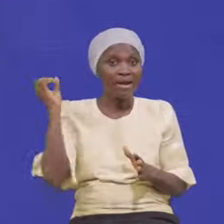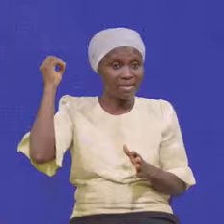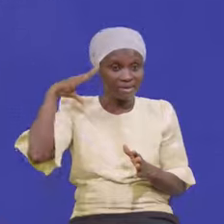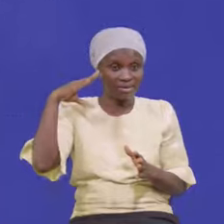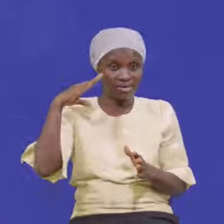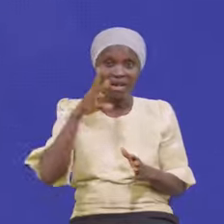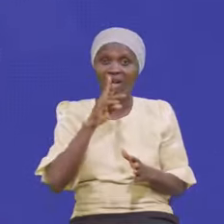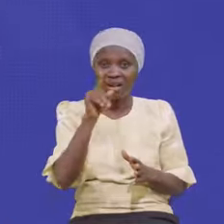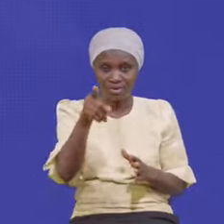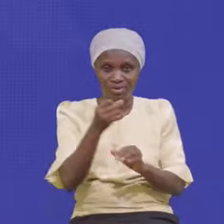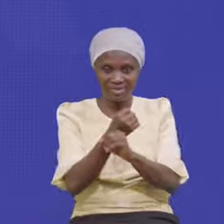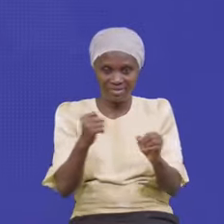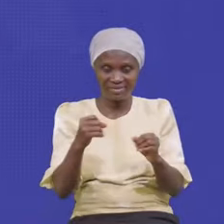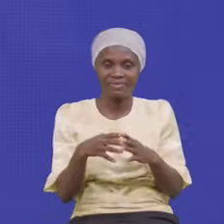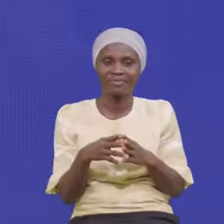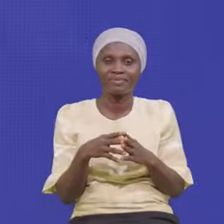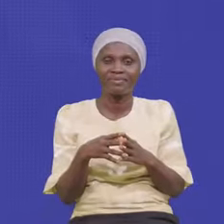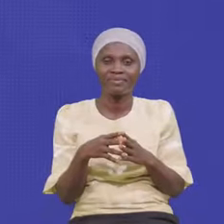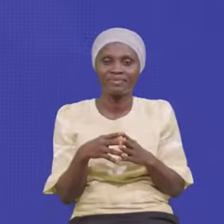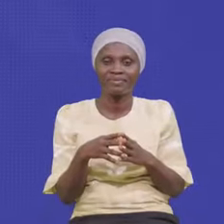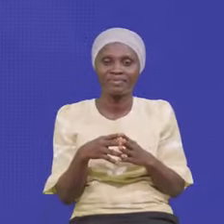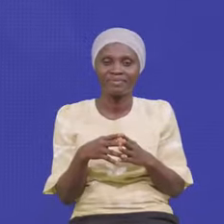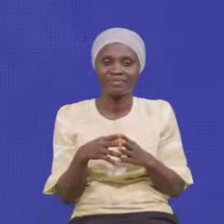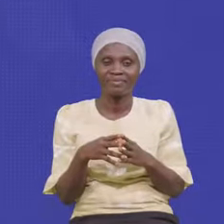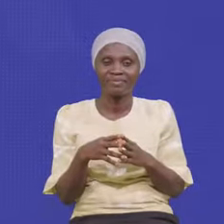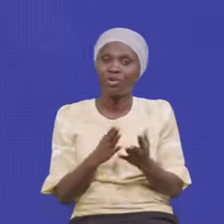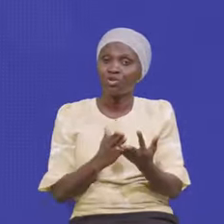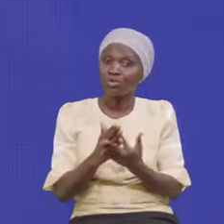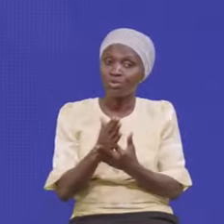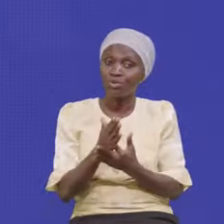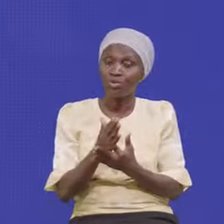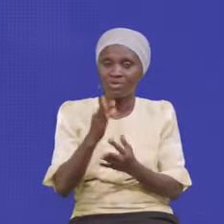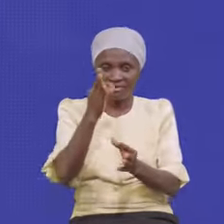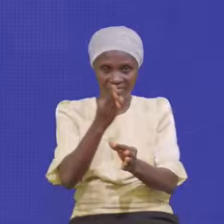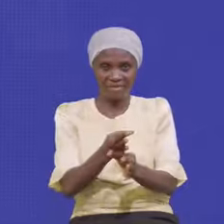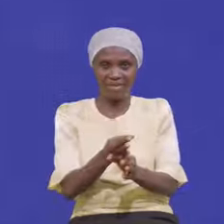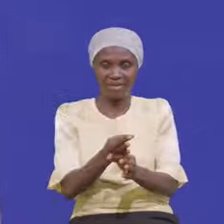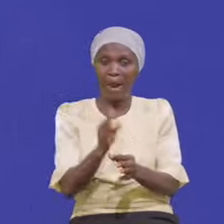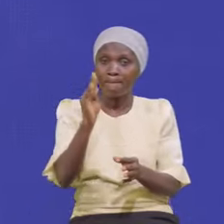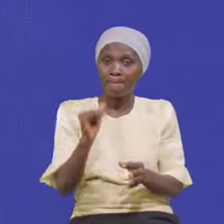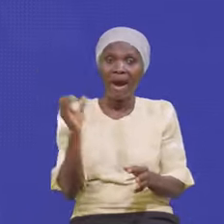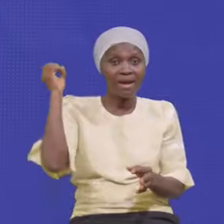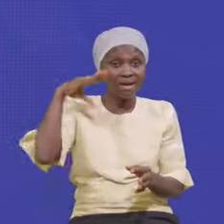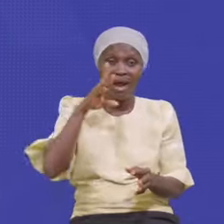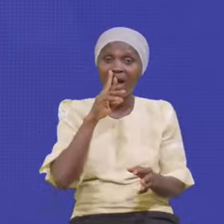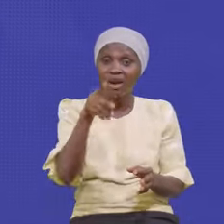grace are you saved. కృప ద్వారా మీరు రక్షించబడ్డారు. Through faith. విశ్వాసము వలన. By grace are you saved